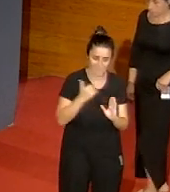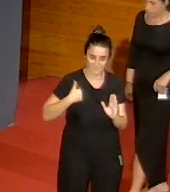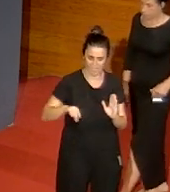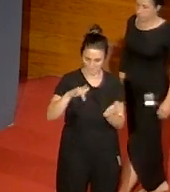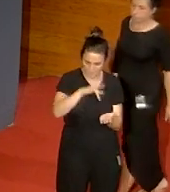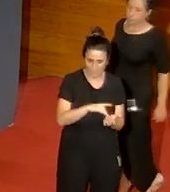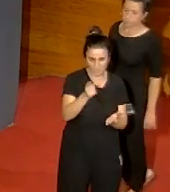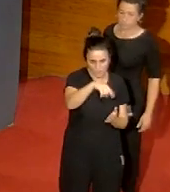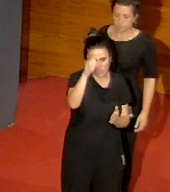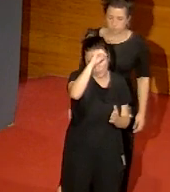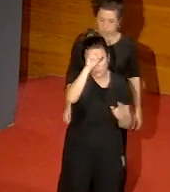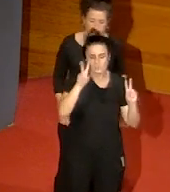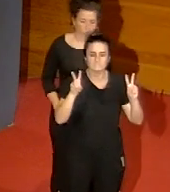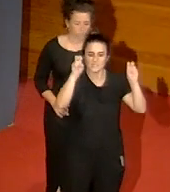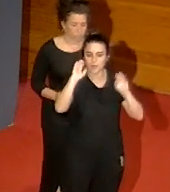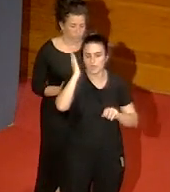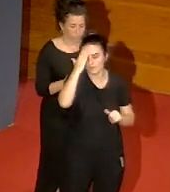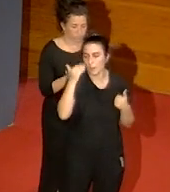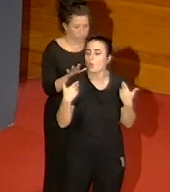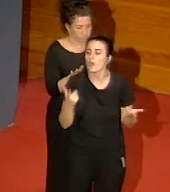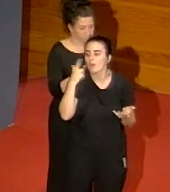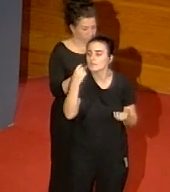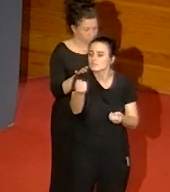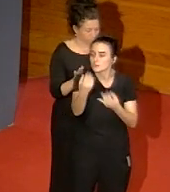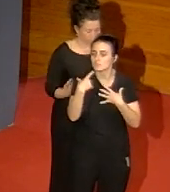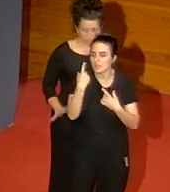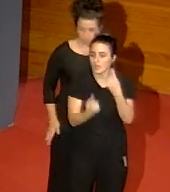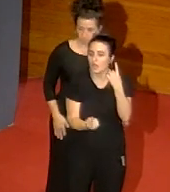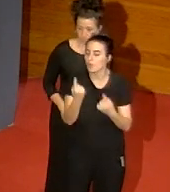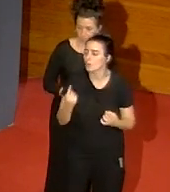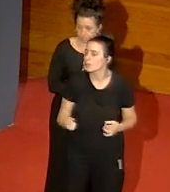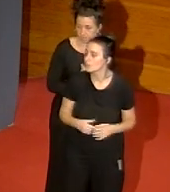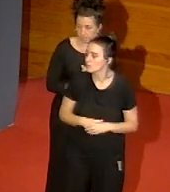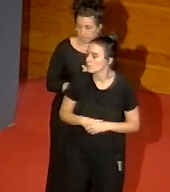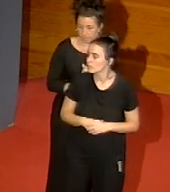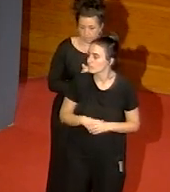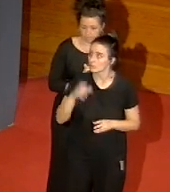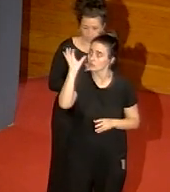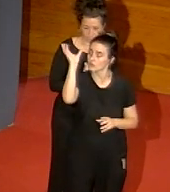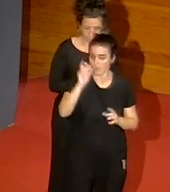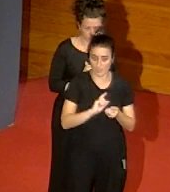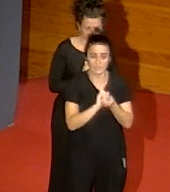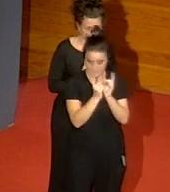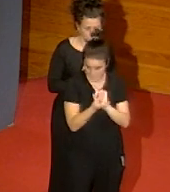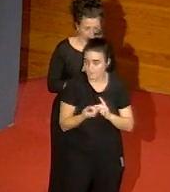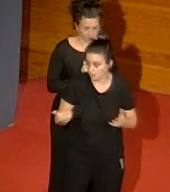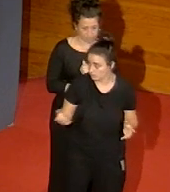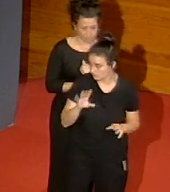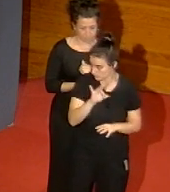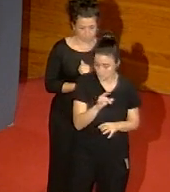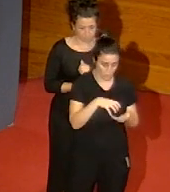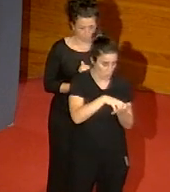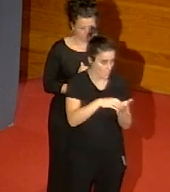Zuen uste zeintzu dira gai horiek? Zait, bota, baten bat. Aldaketa klimatikoa, ez? Dudari gabe, eta